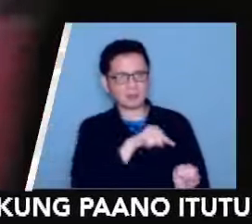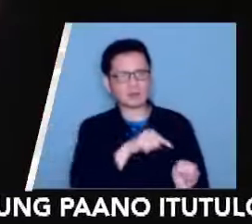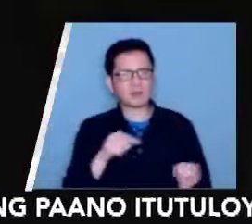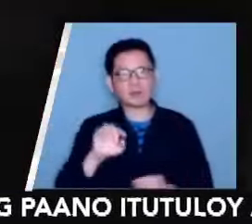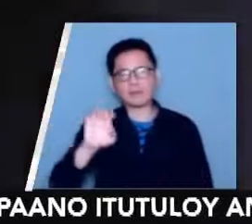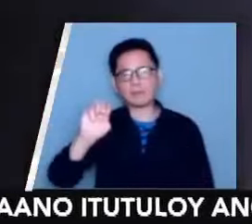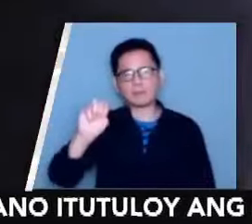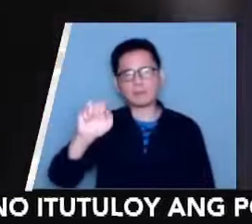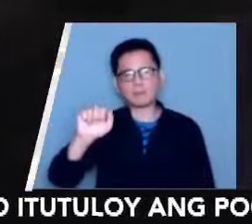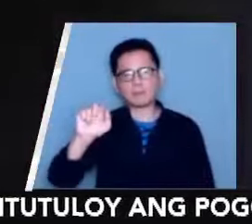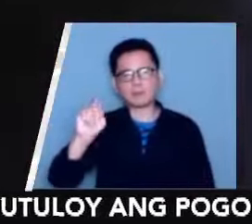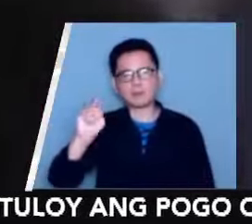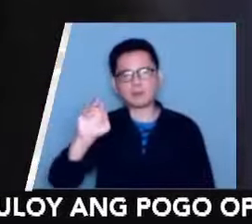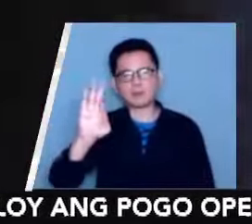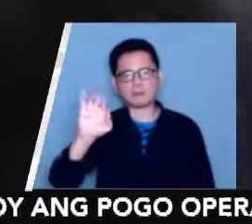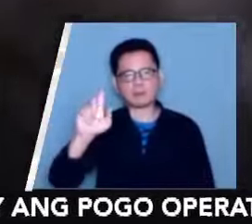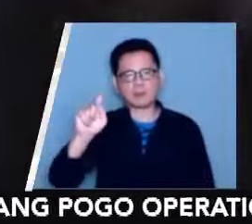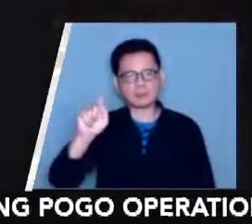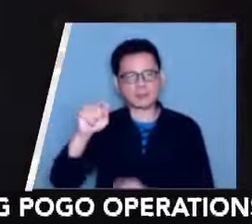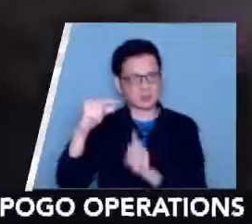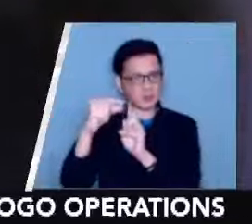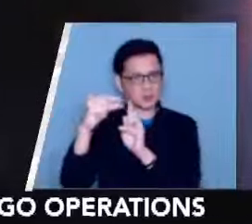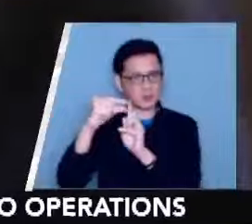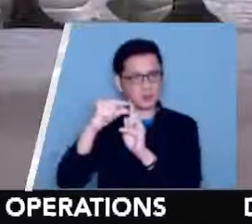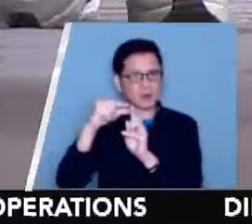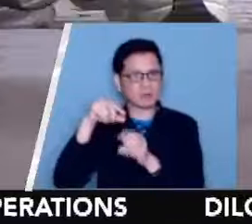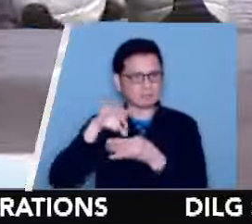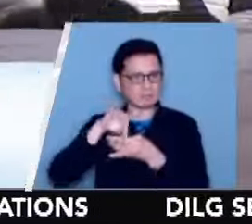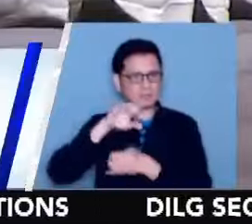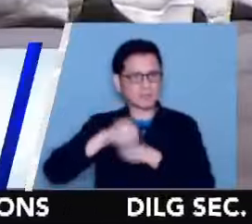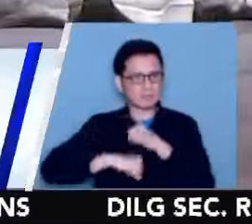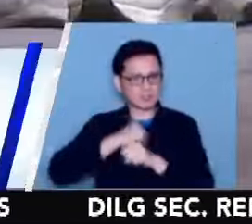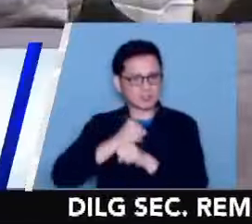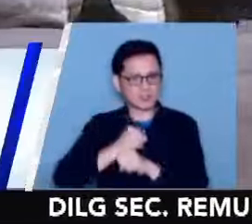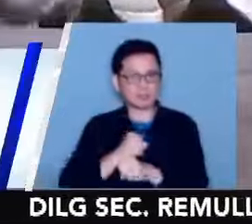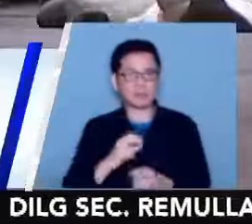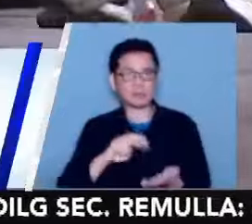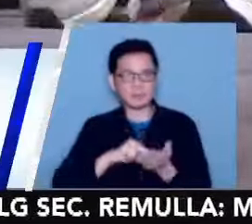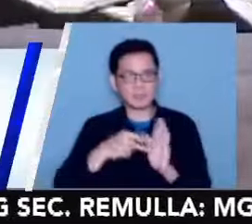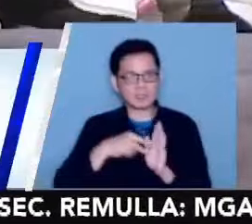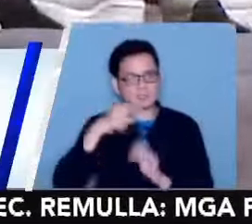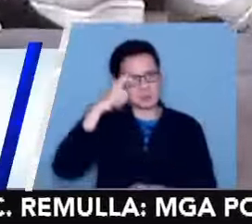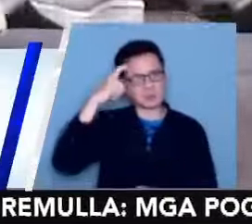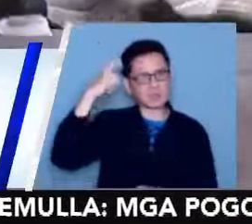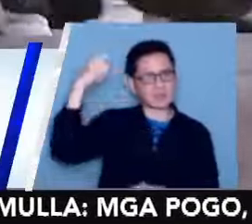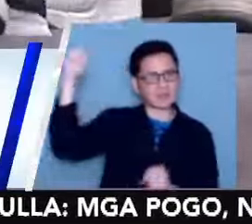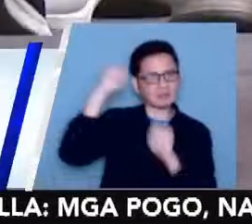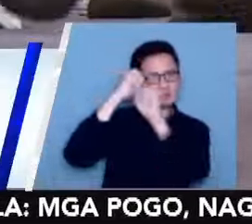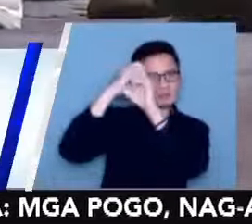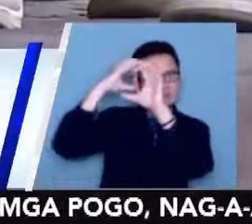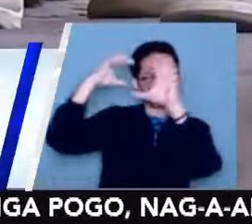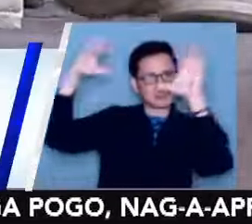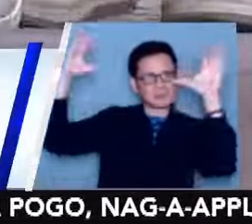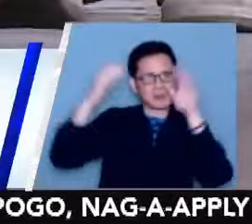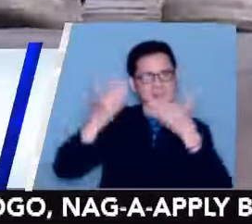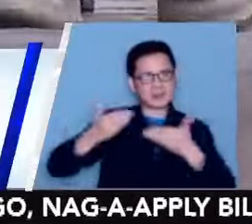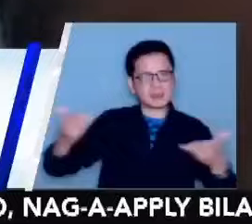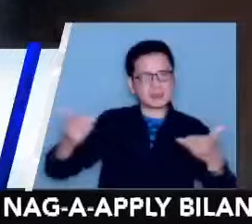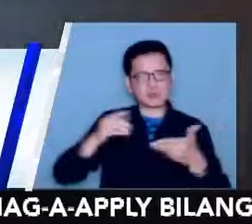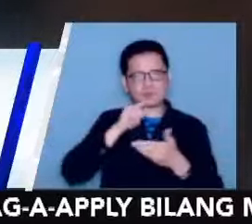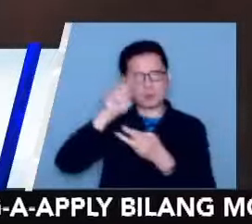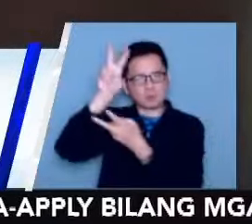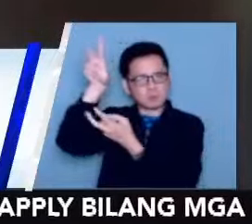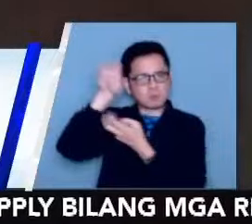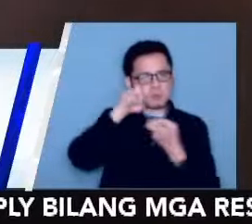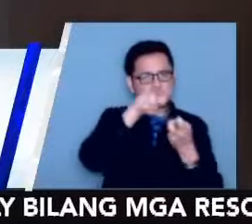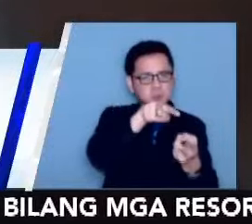ng Cambridge Dictionary. Ibig sabihin yan, ang pag-visualize ng mga bagay na nais mong mangyari. Sabi ng Cambridge